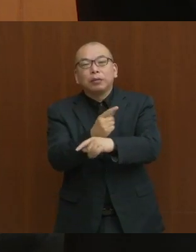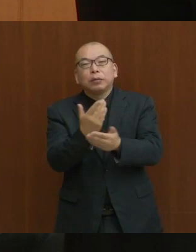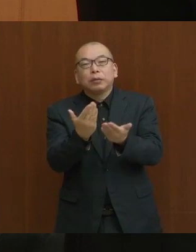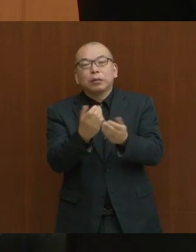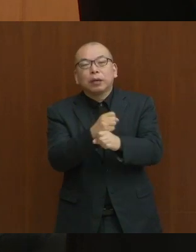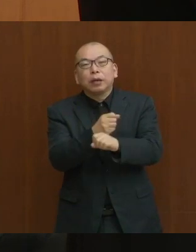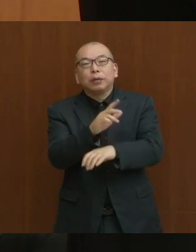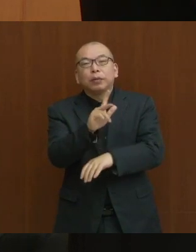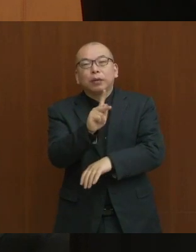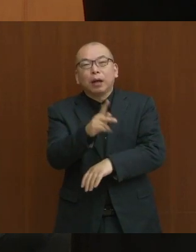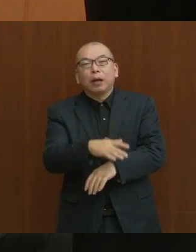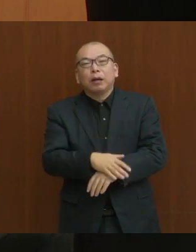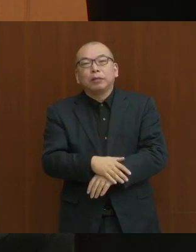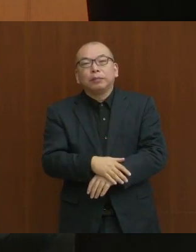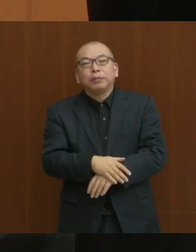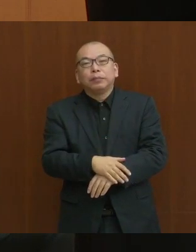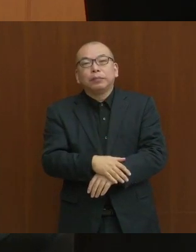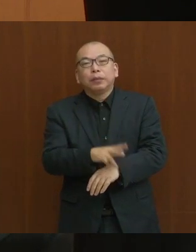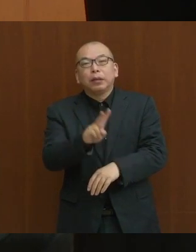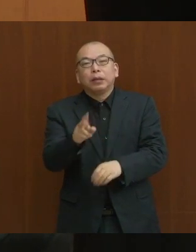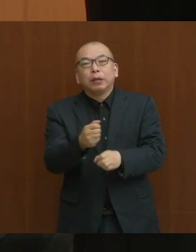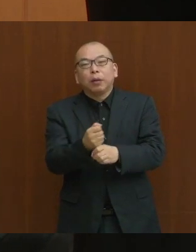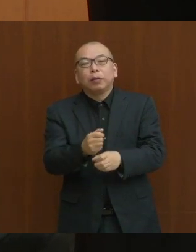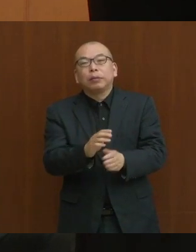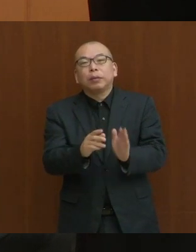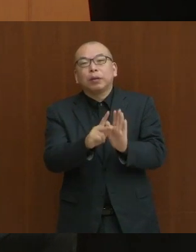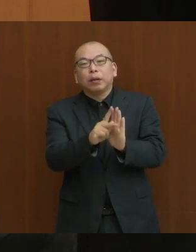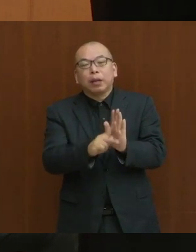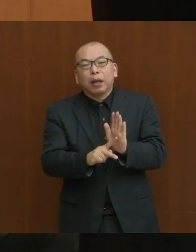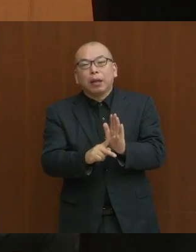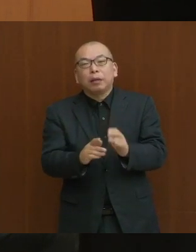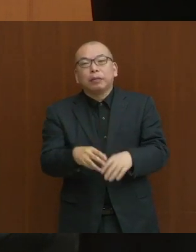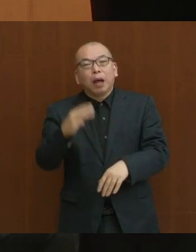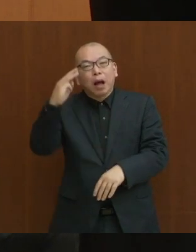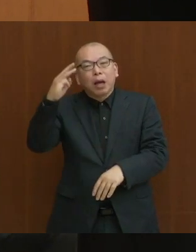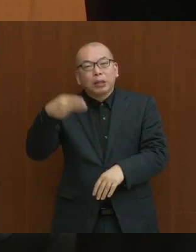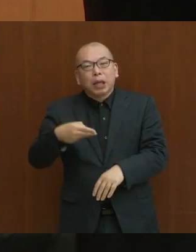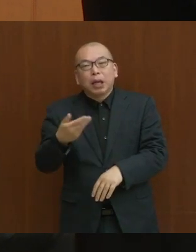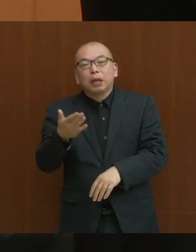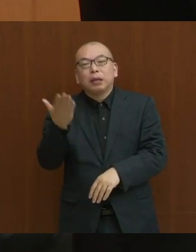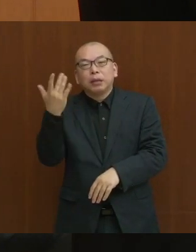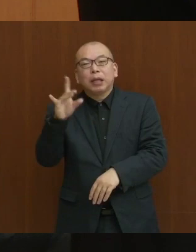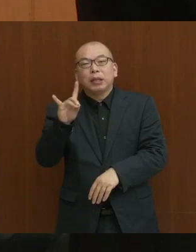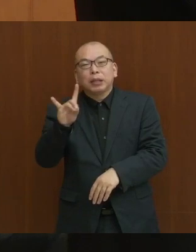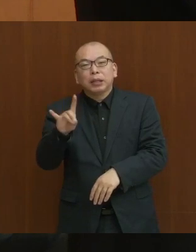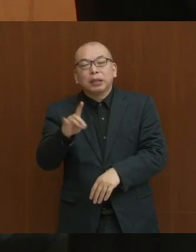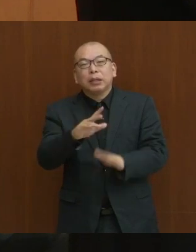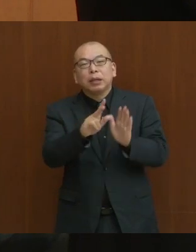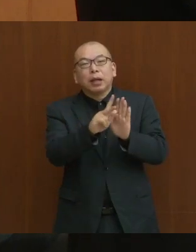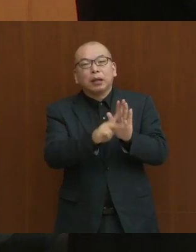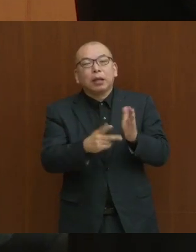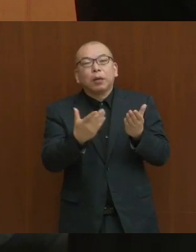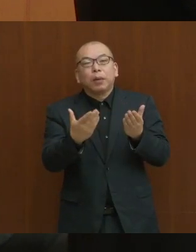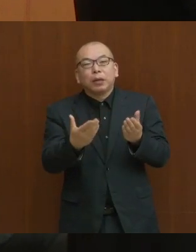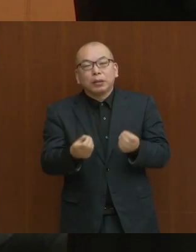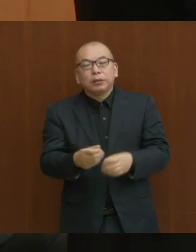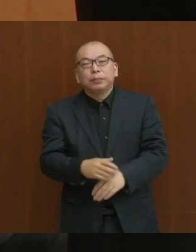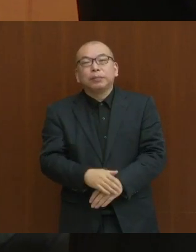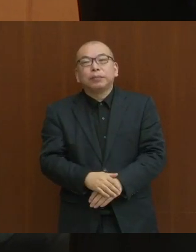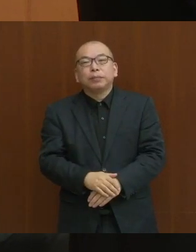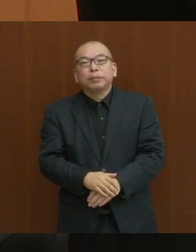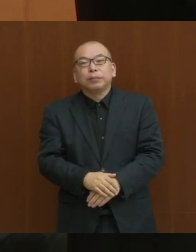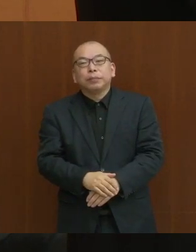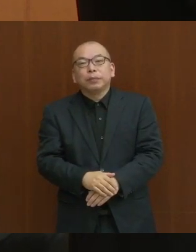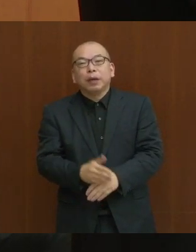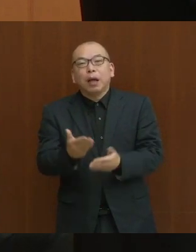科、理工学専攻、数理科学コースの博士前期課程において、所定の単位を習得し、